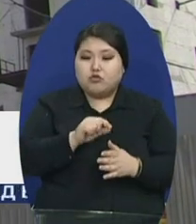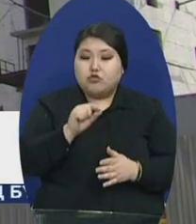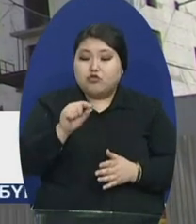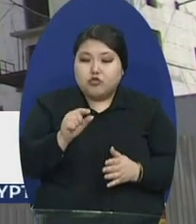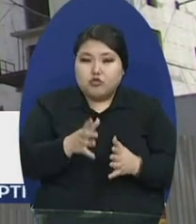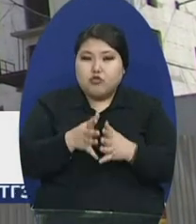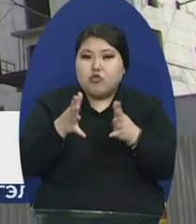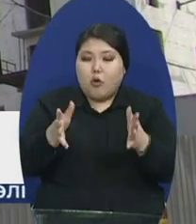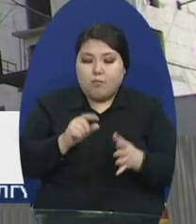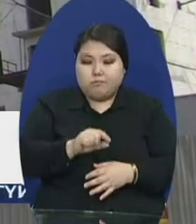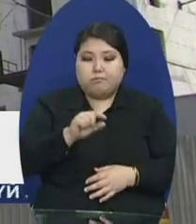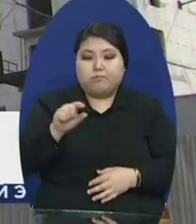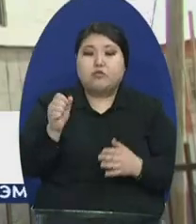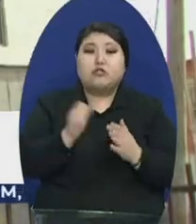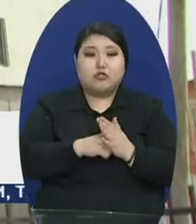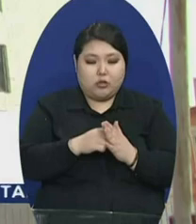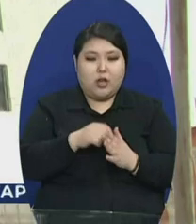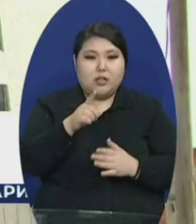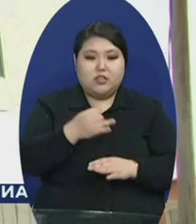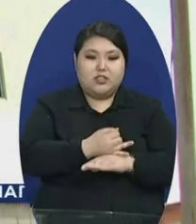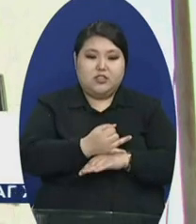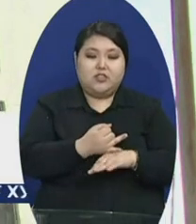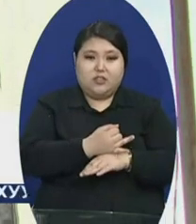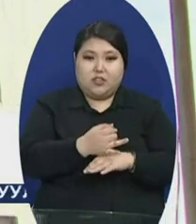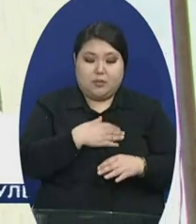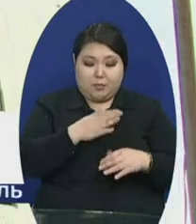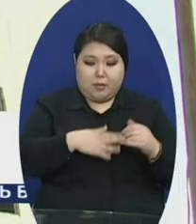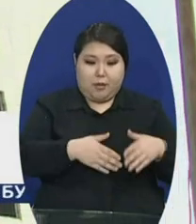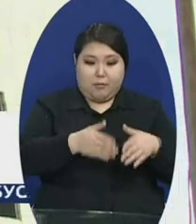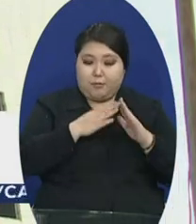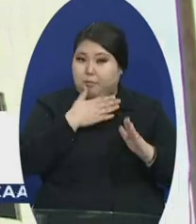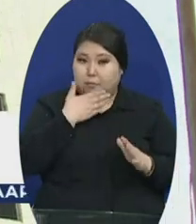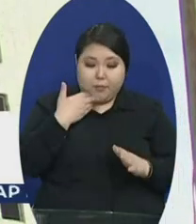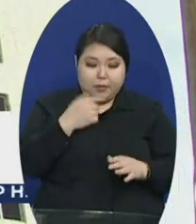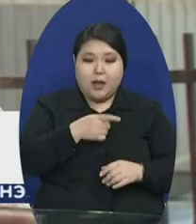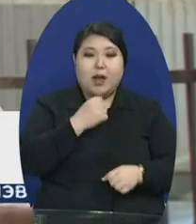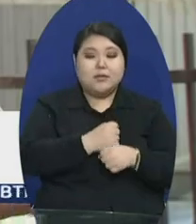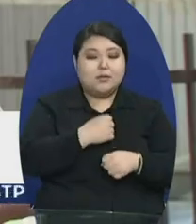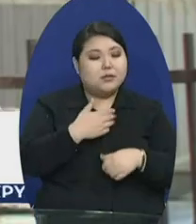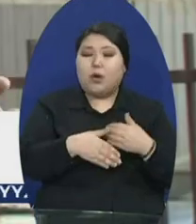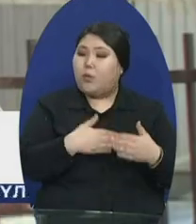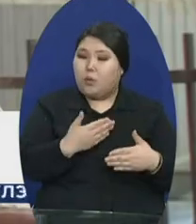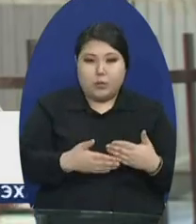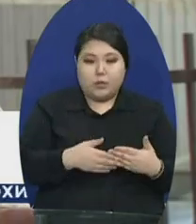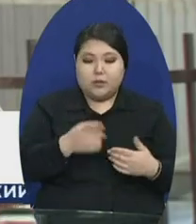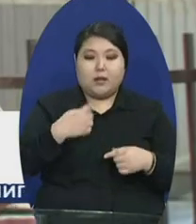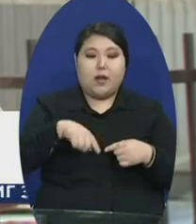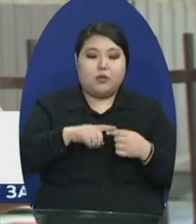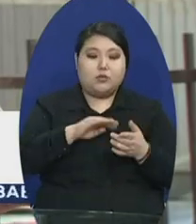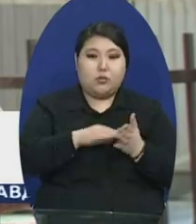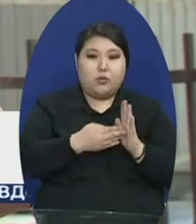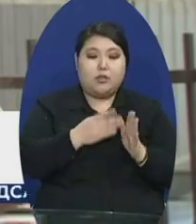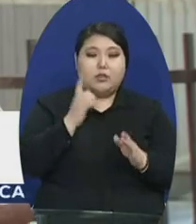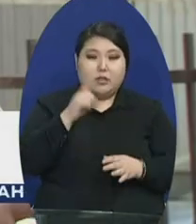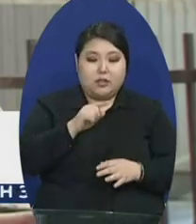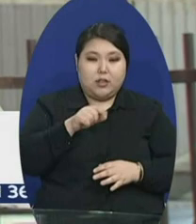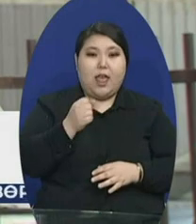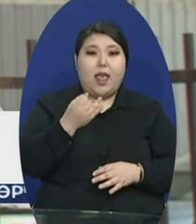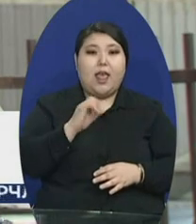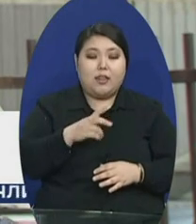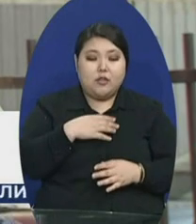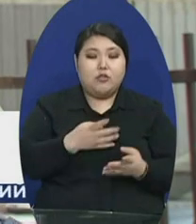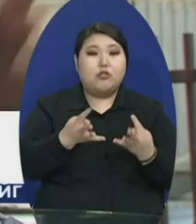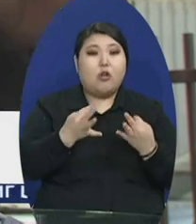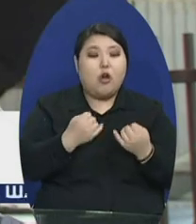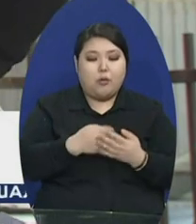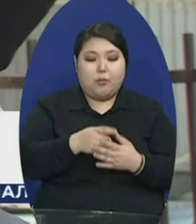хэрэгтэй байхгүй юу? Тэр инженерийн байрамжгүйгээр нээрээ энэ ажил явахгүй шүү дээ. Дахин төлөвлөгдөөд ирэнгүүт энд байгаа айлуудын тооч 1000 гараа